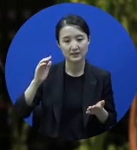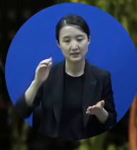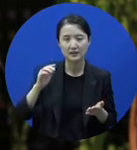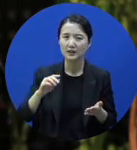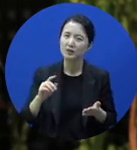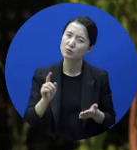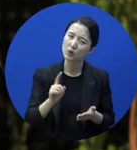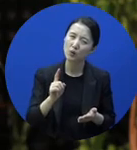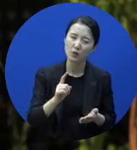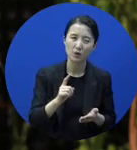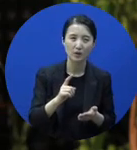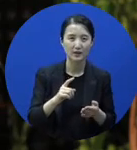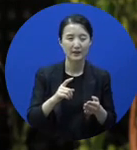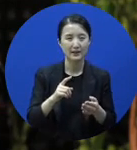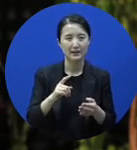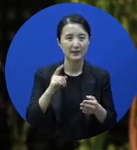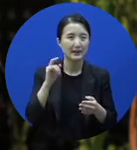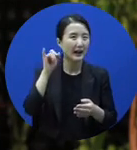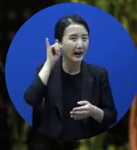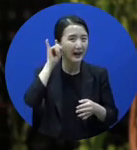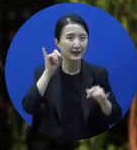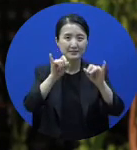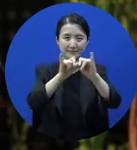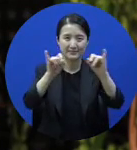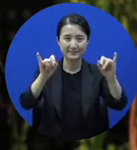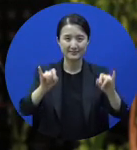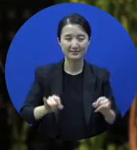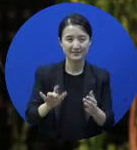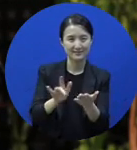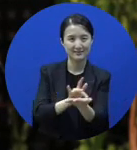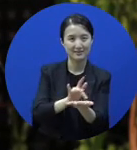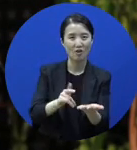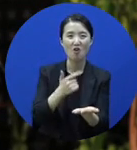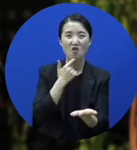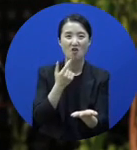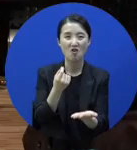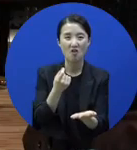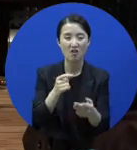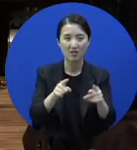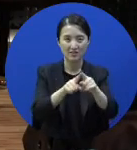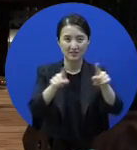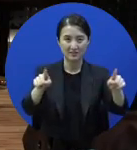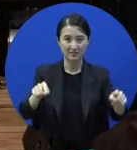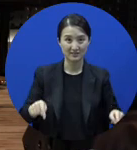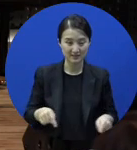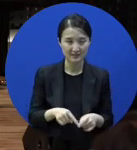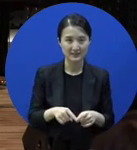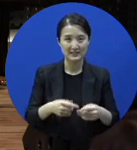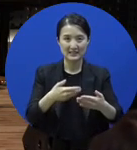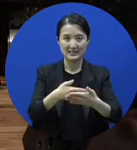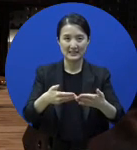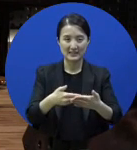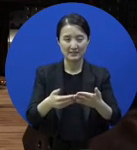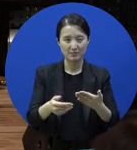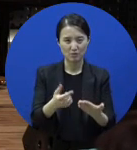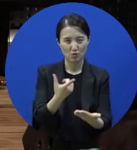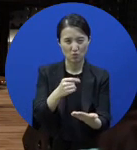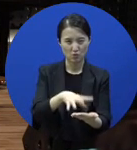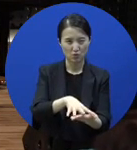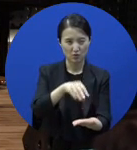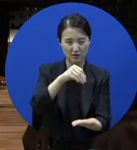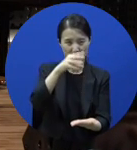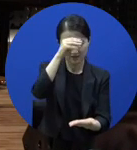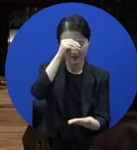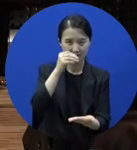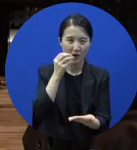아이패드 뭐 그런 어떤 제품들 우리 그 태블릿 같은 거 있잖아요. 그런 거에 보면 이렇게 그 이렇게 위에 따라 그리는 것들이 되게 쉬운가 봐요. 예.